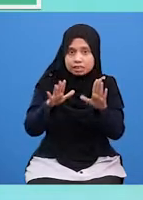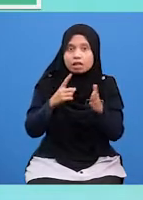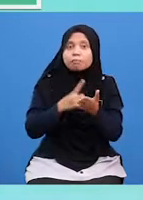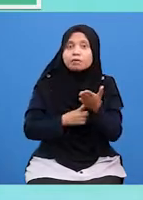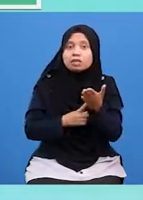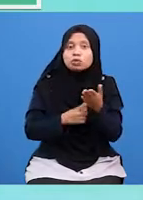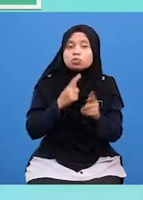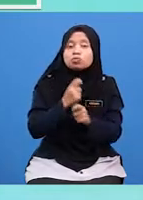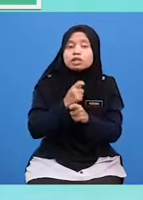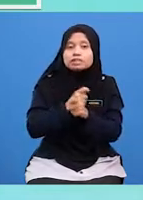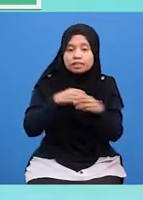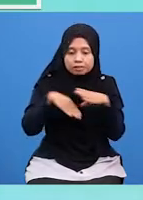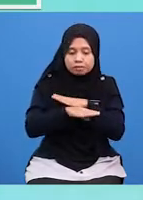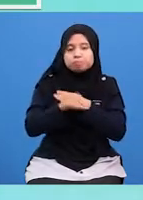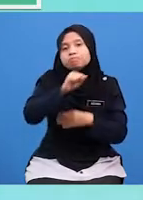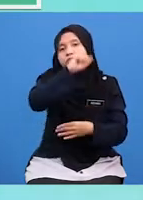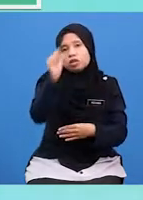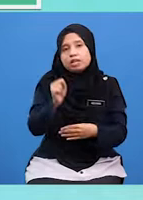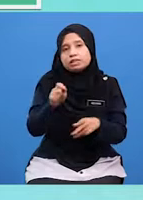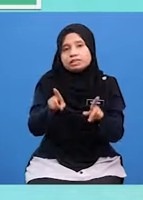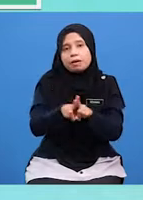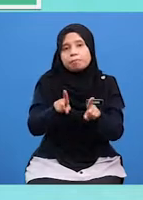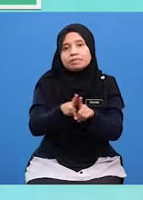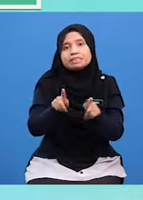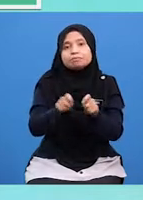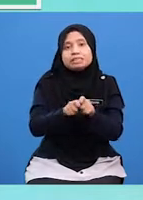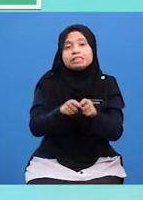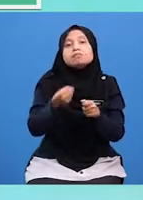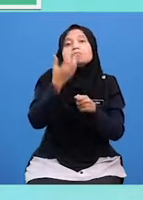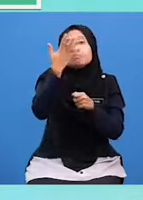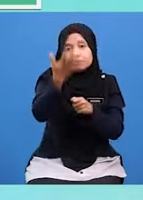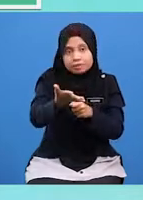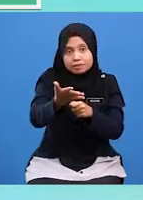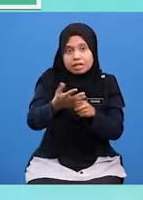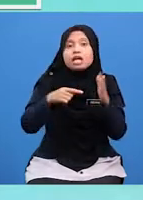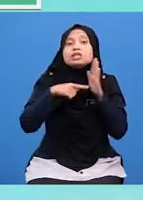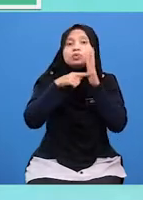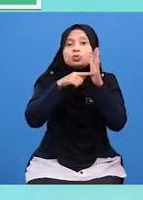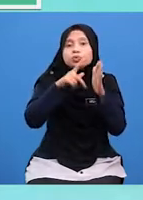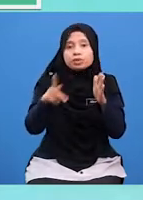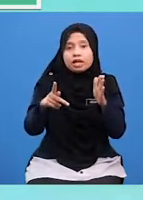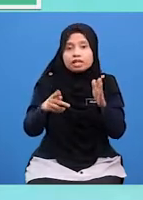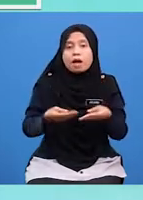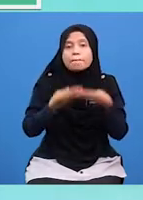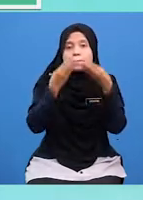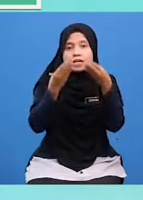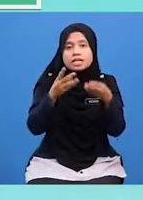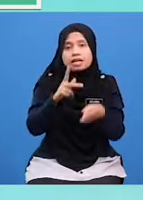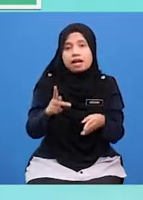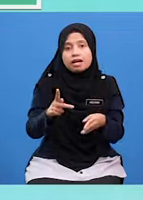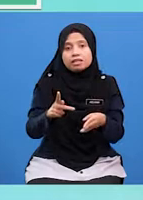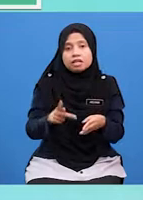merupakan tugasan dalam soalan. Sama seperti nyatakan, tunjukkan,